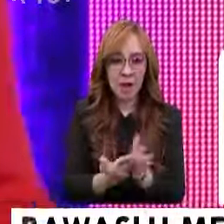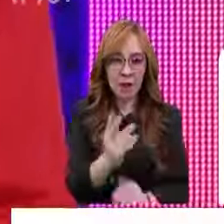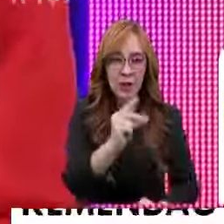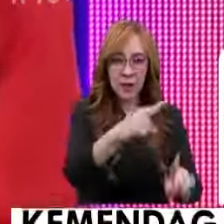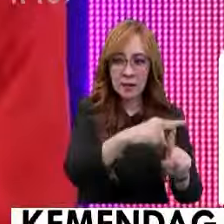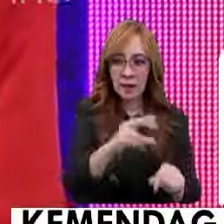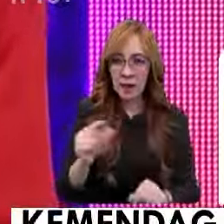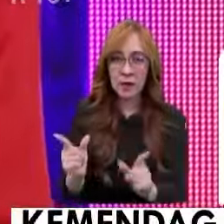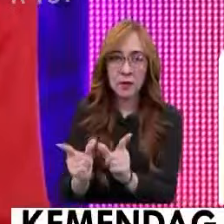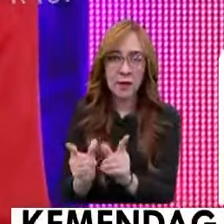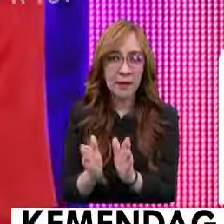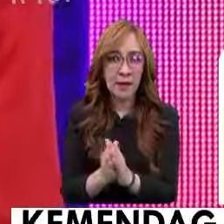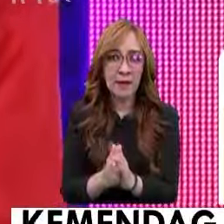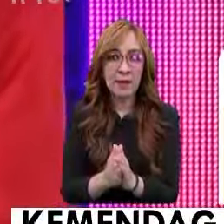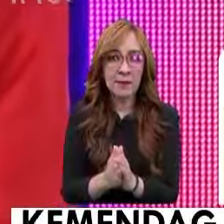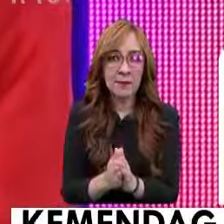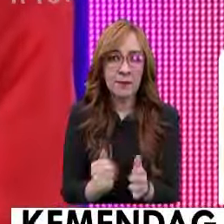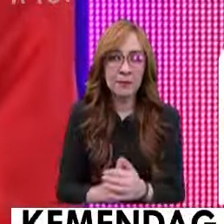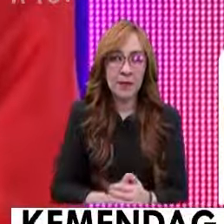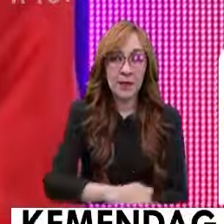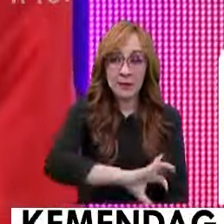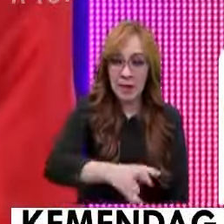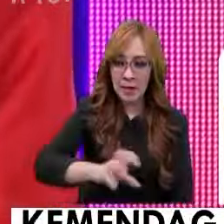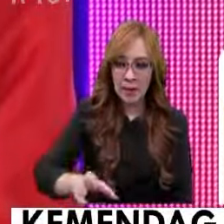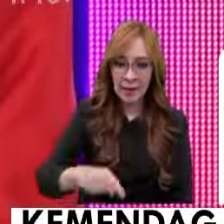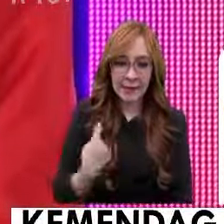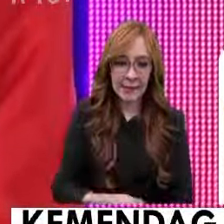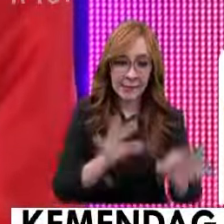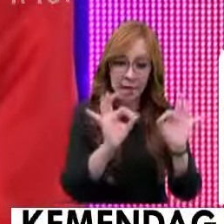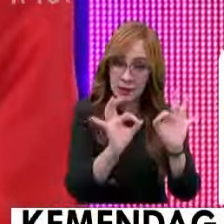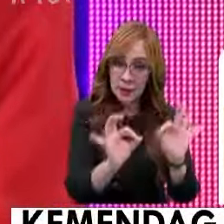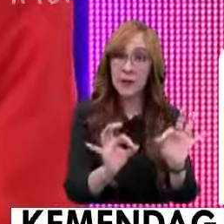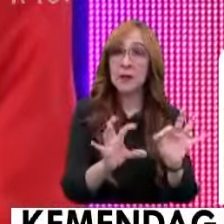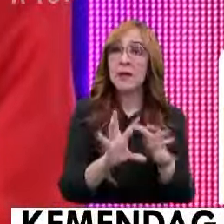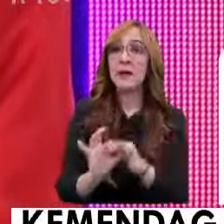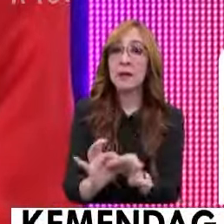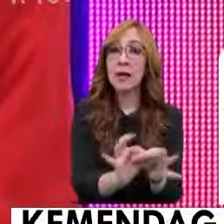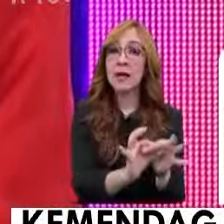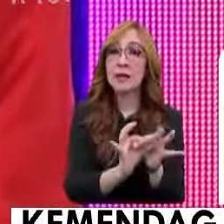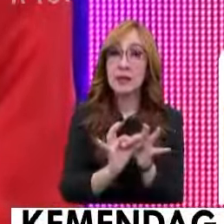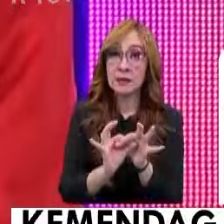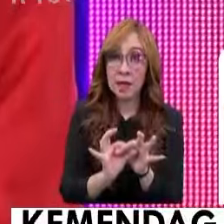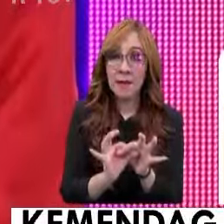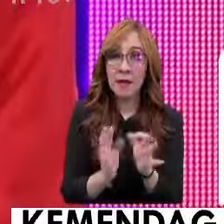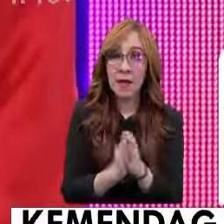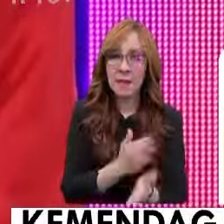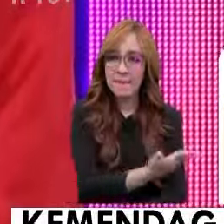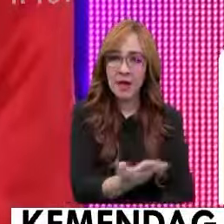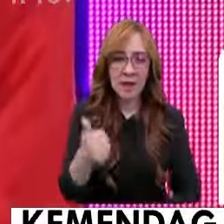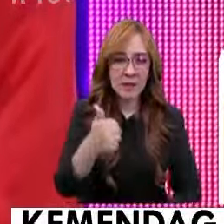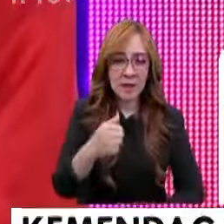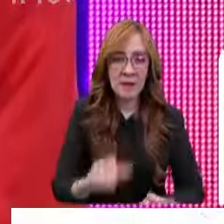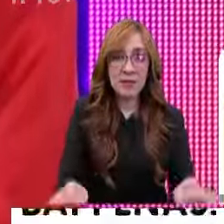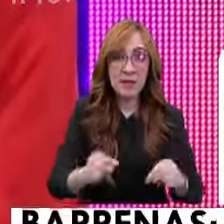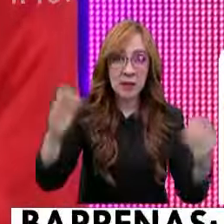RW kemudian distrik kita Didik mereka dengan kerjaasama sehingga mereka itu yang menjadi penggerak pembangunan mereka yang